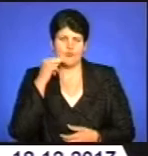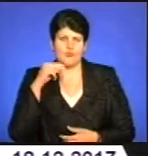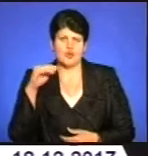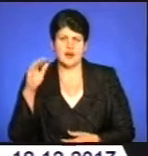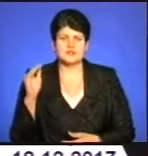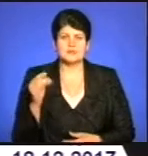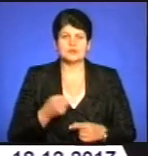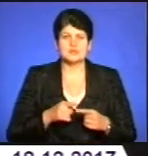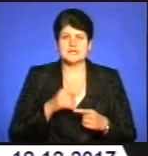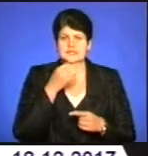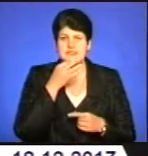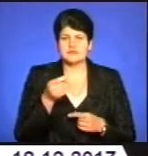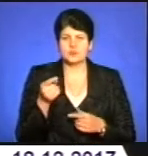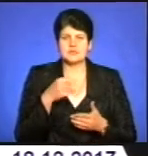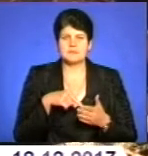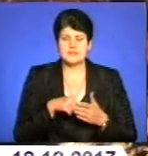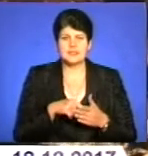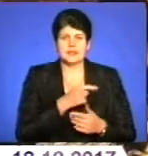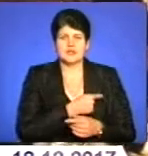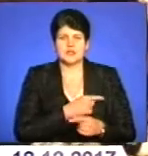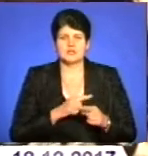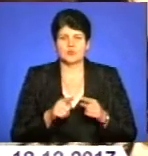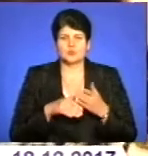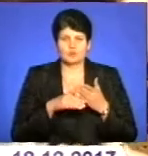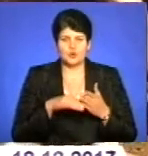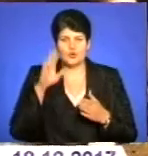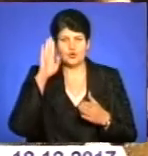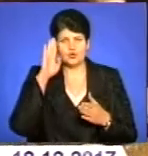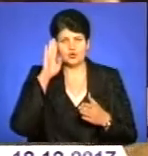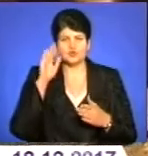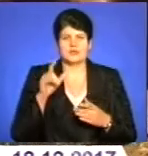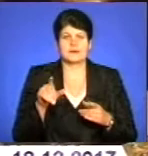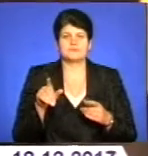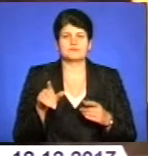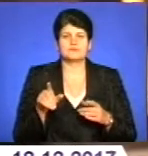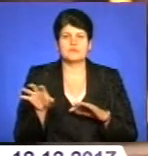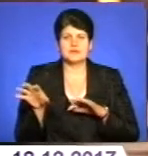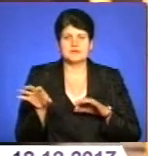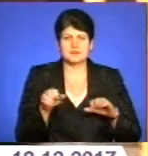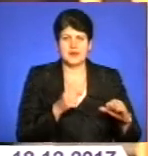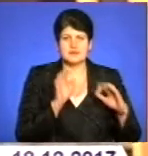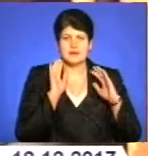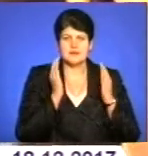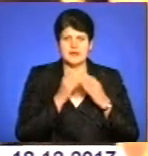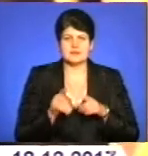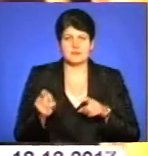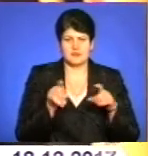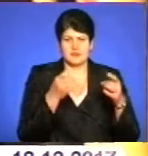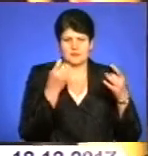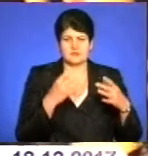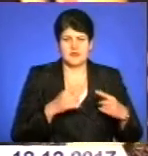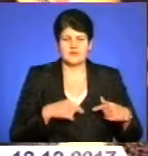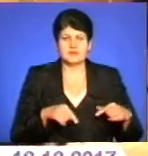це повідомили в Тернопільській міській лікарні швидкої допомоги. Чоловіка із реанімаційного відділення перевели в загальносоматичне.